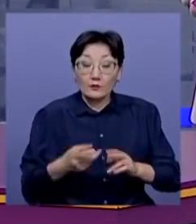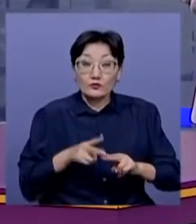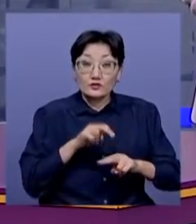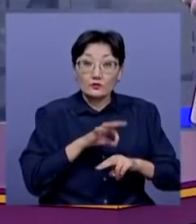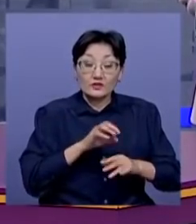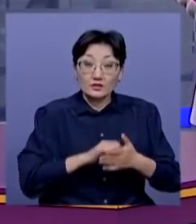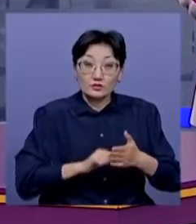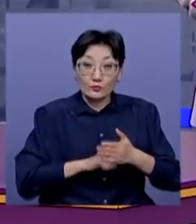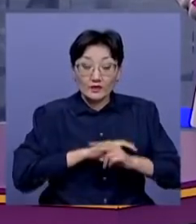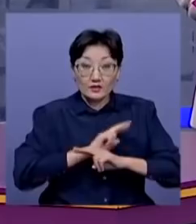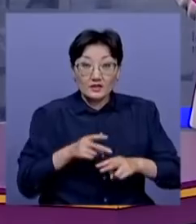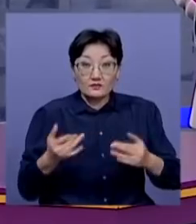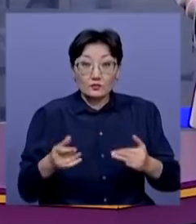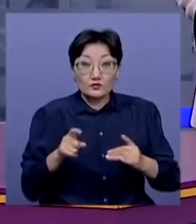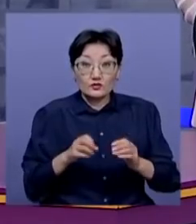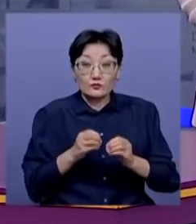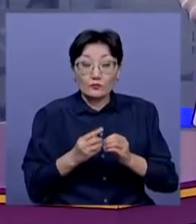болды. Қазір